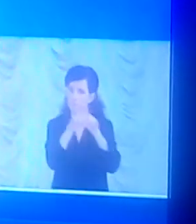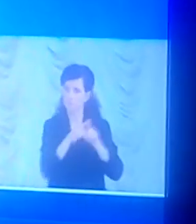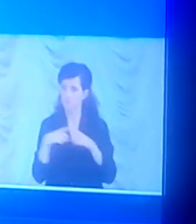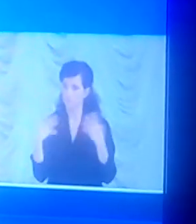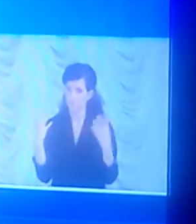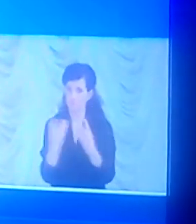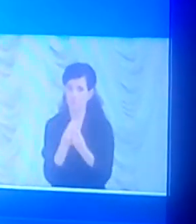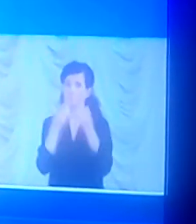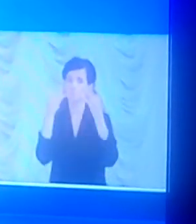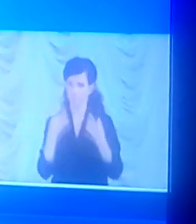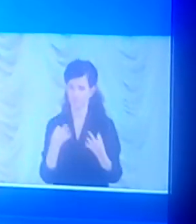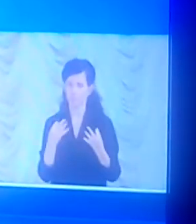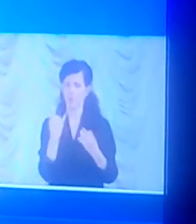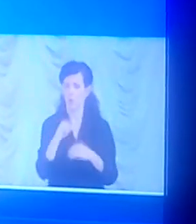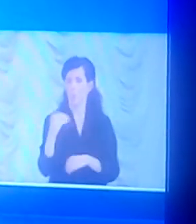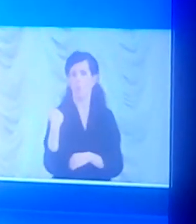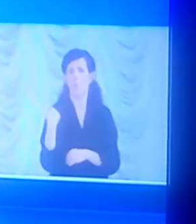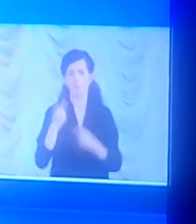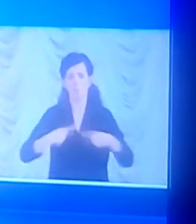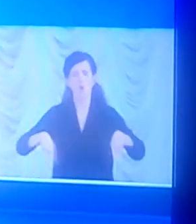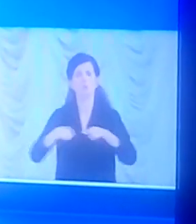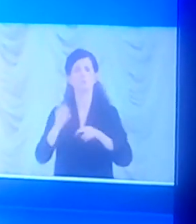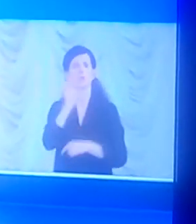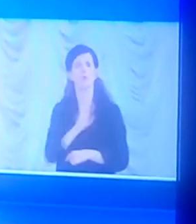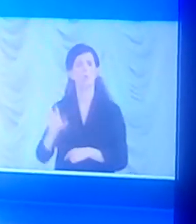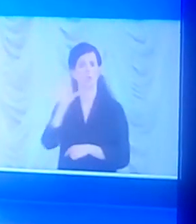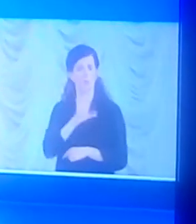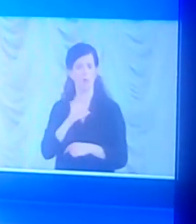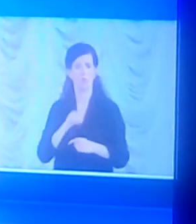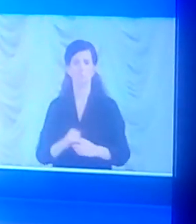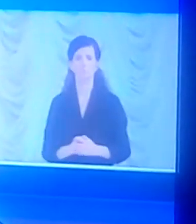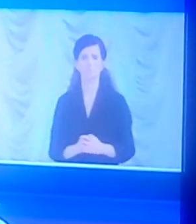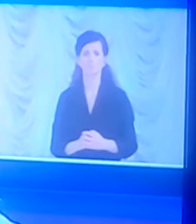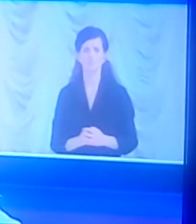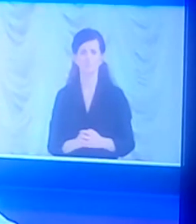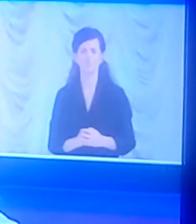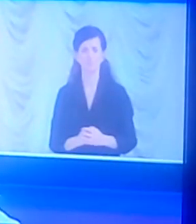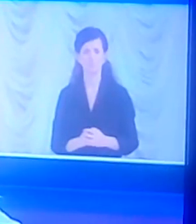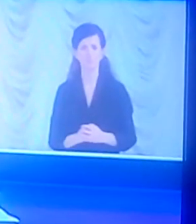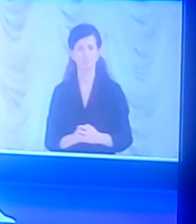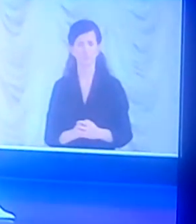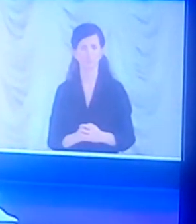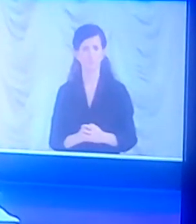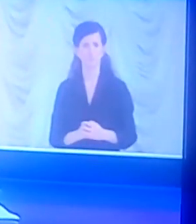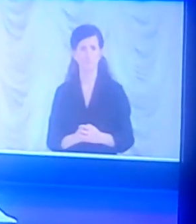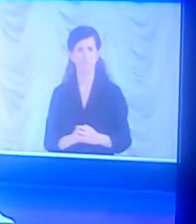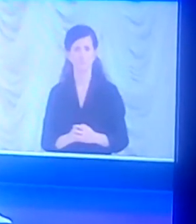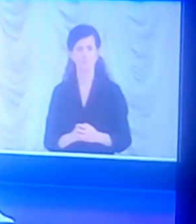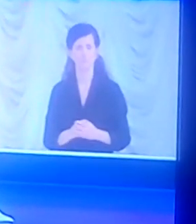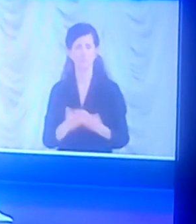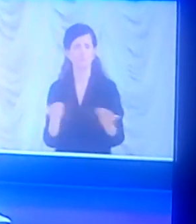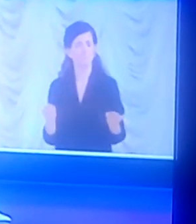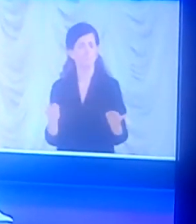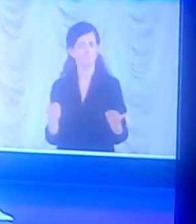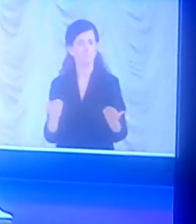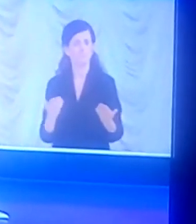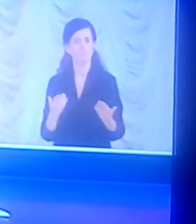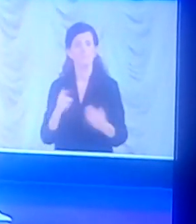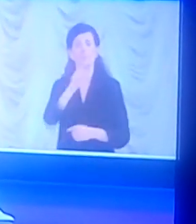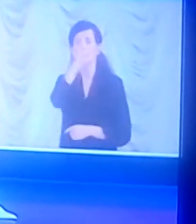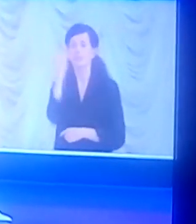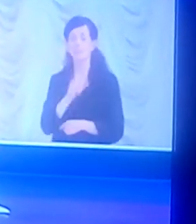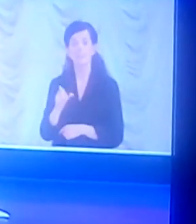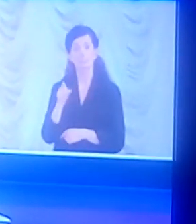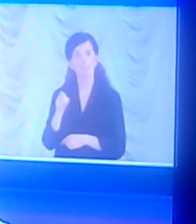seno all'ultimo Consiglio europeo. È innegabile, se l'Italia non avesse